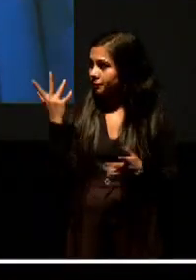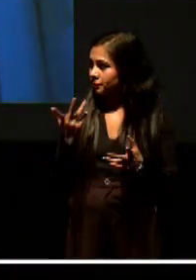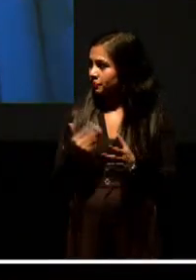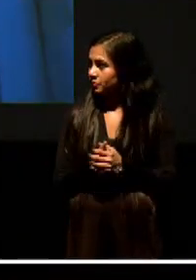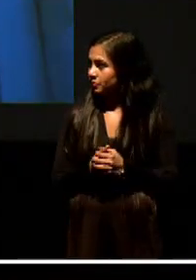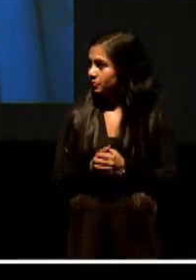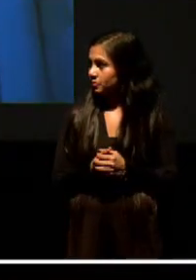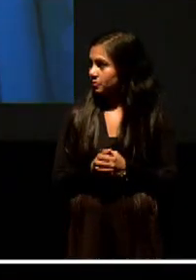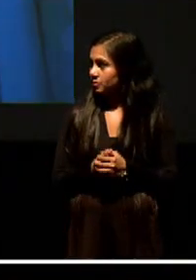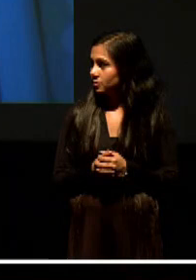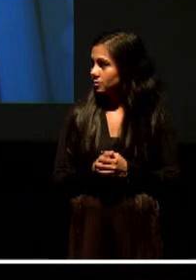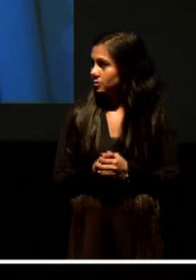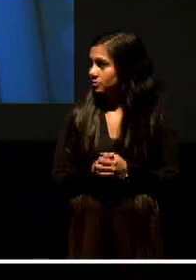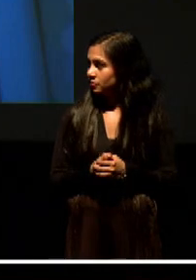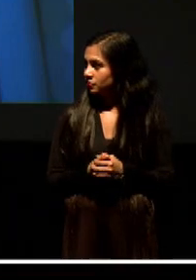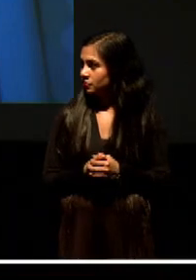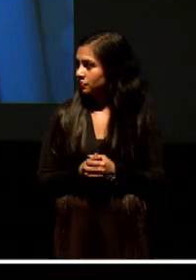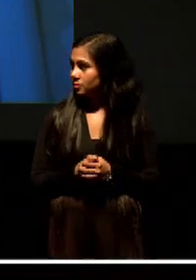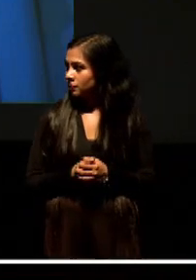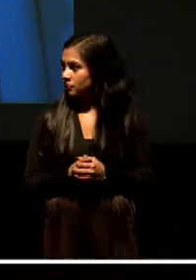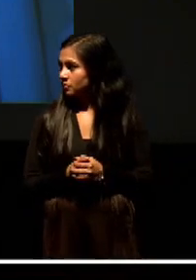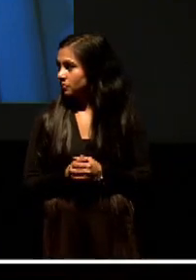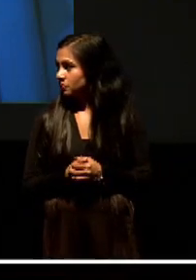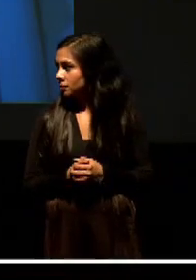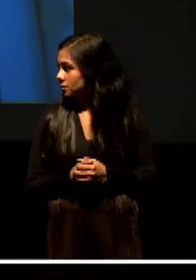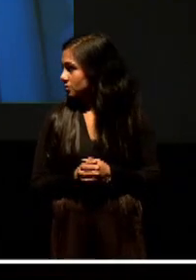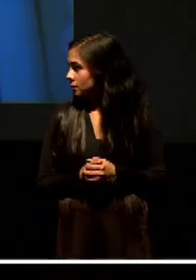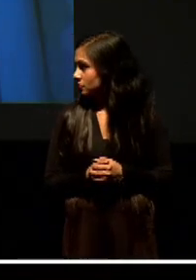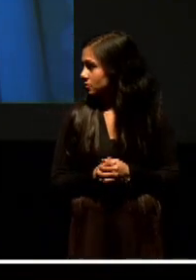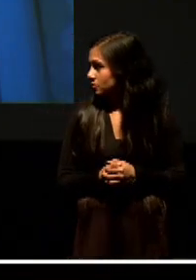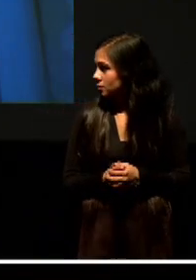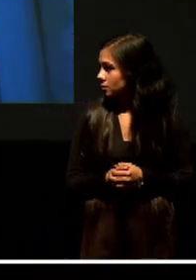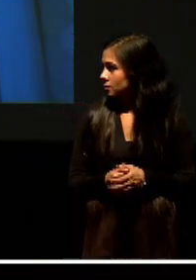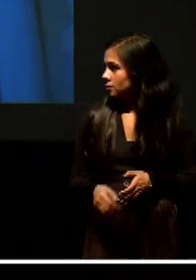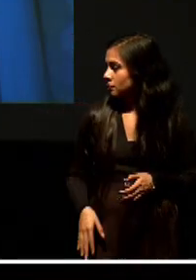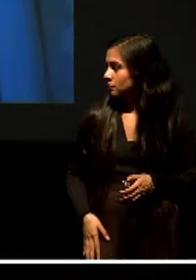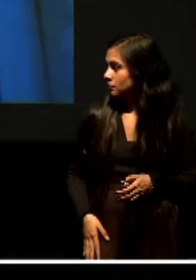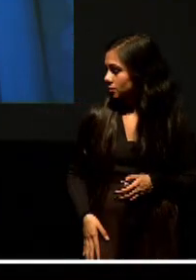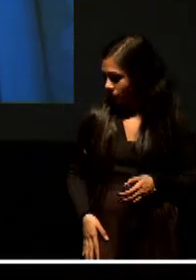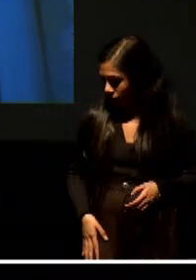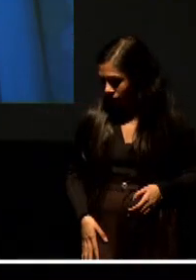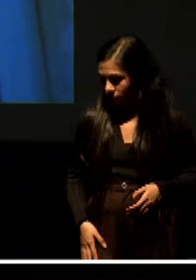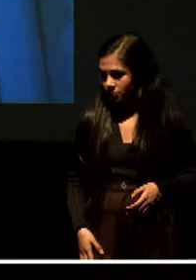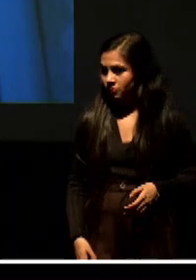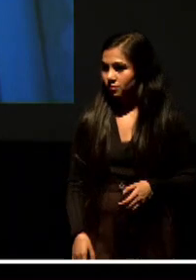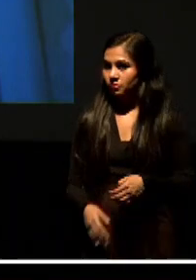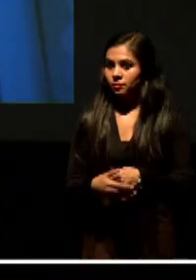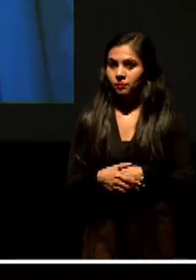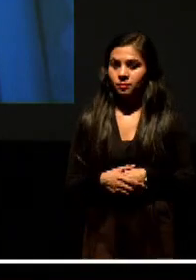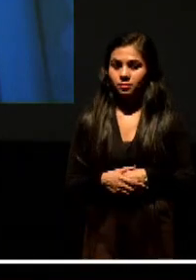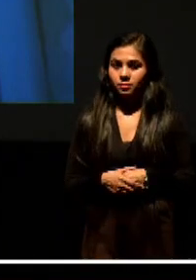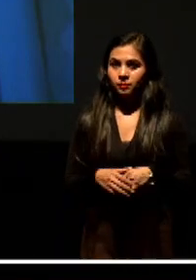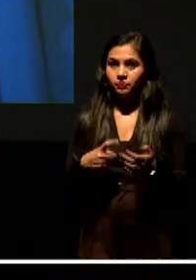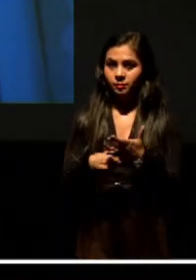बीच में लेट्स कम बैक टू द people who are sitting with us on the podium right now. Mr.